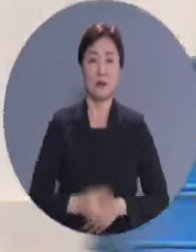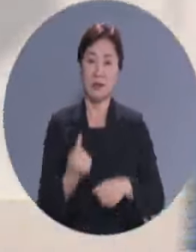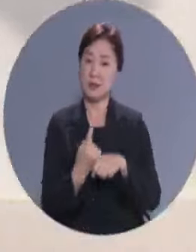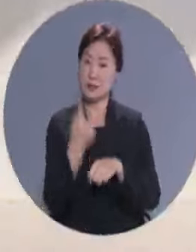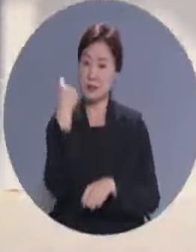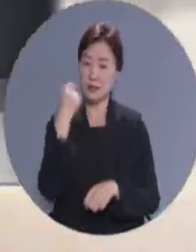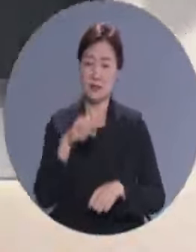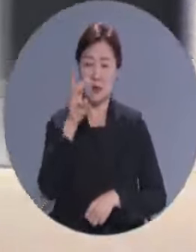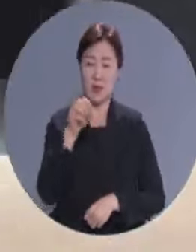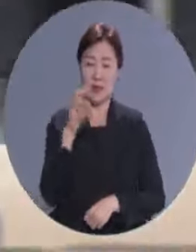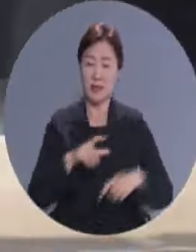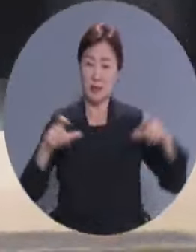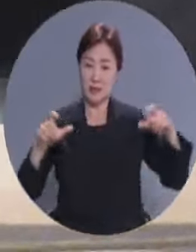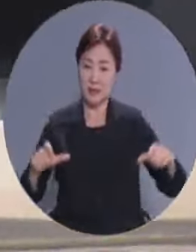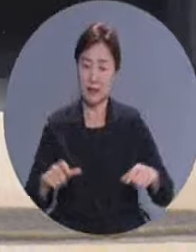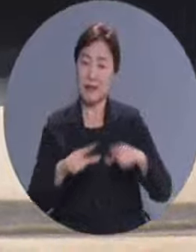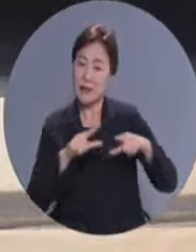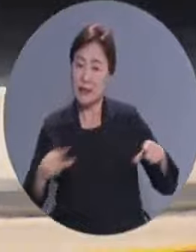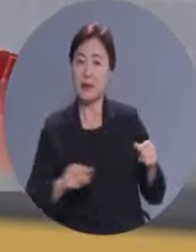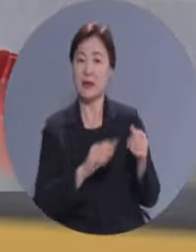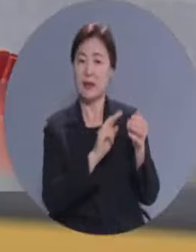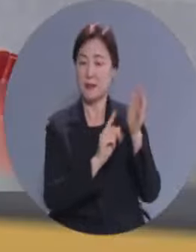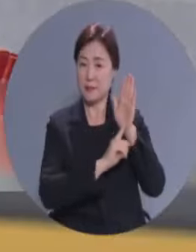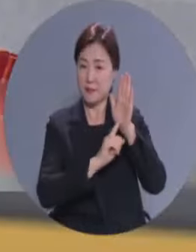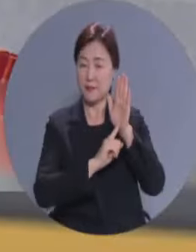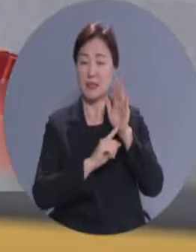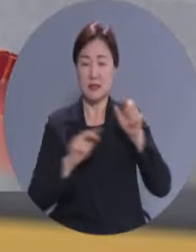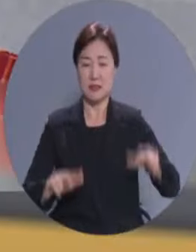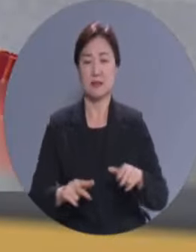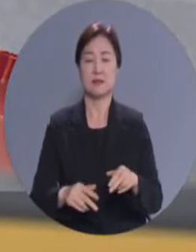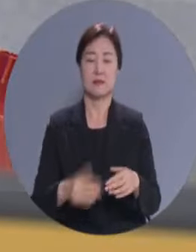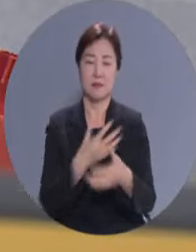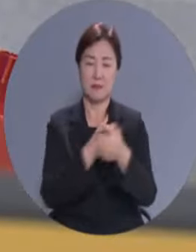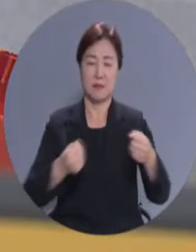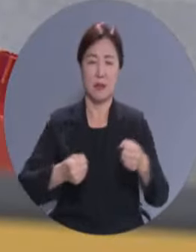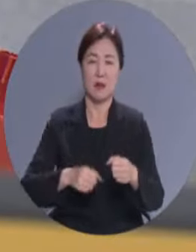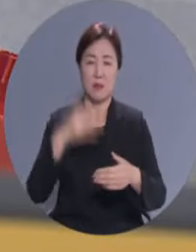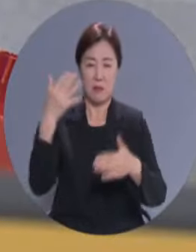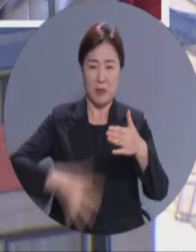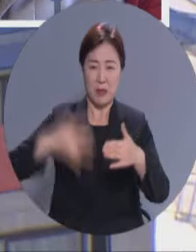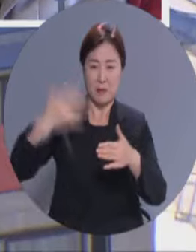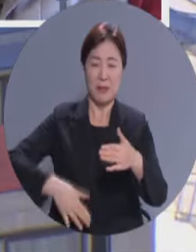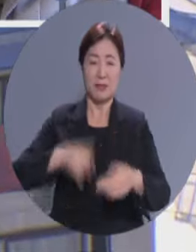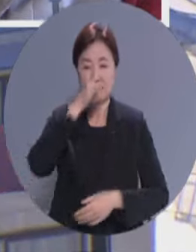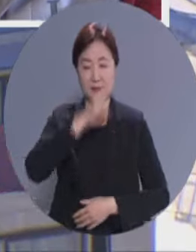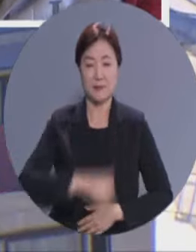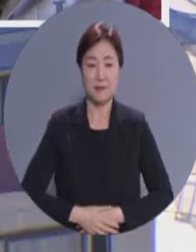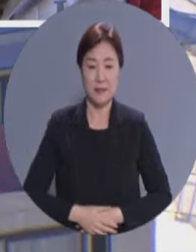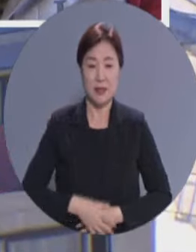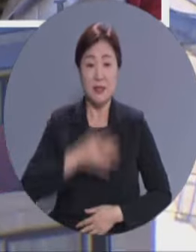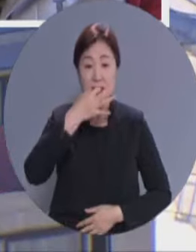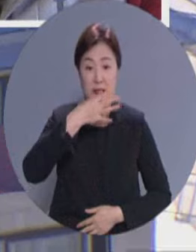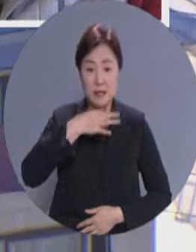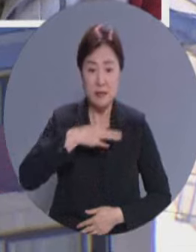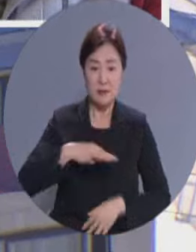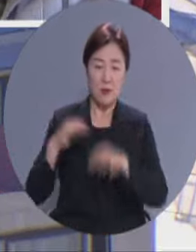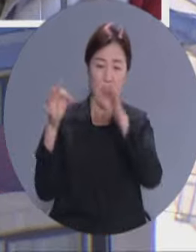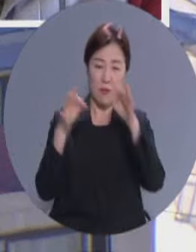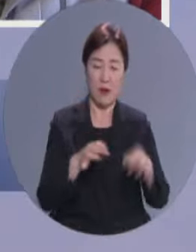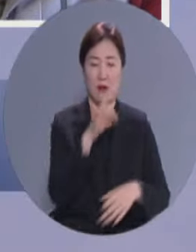광양에서 유일하게 일반 분양에 나섰던 아파트도 미달을 기록했습니다 계속 그 금리가